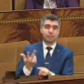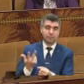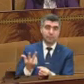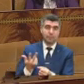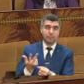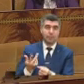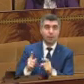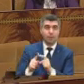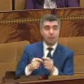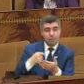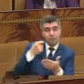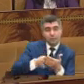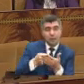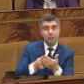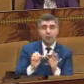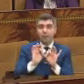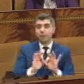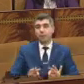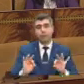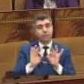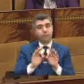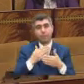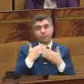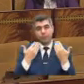راه ما عندوش لا حول له ولا قوه.